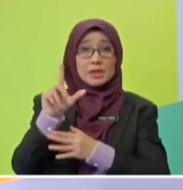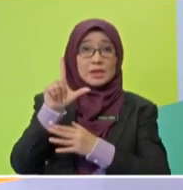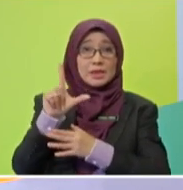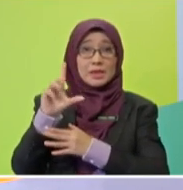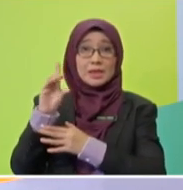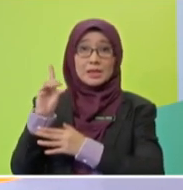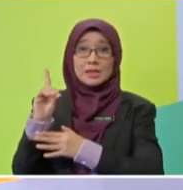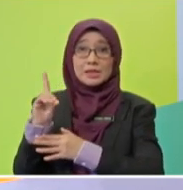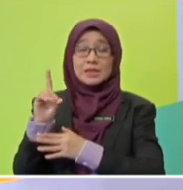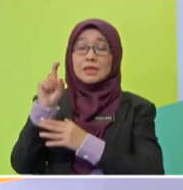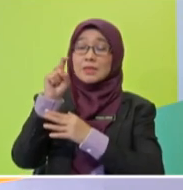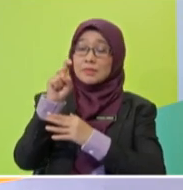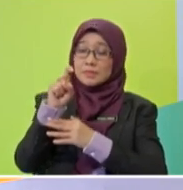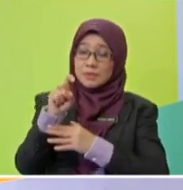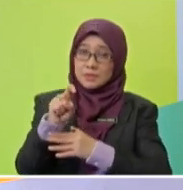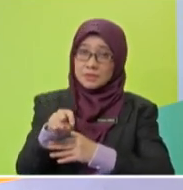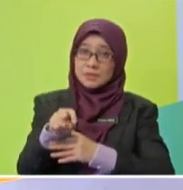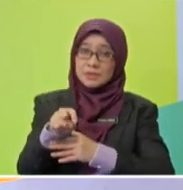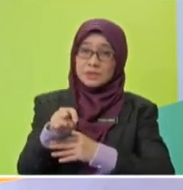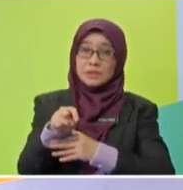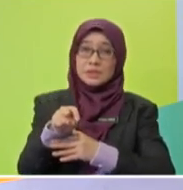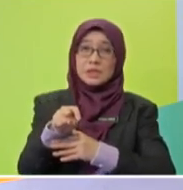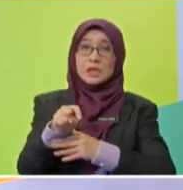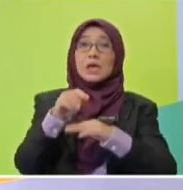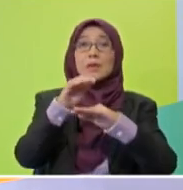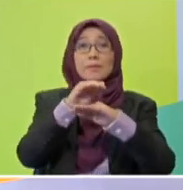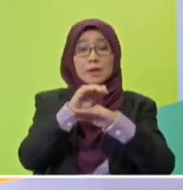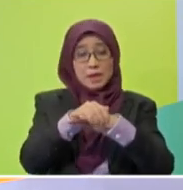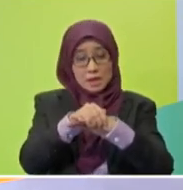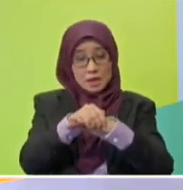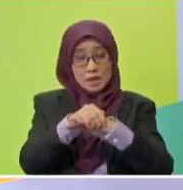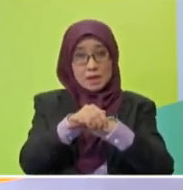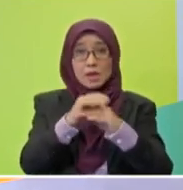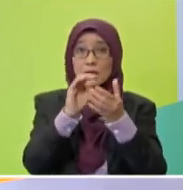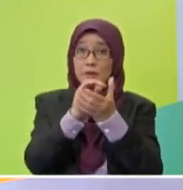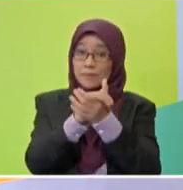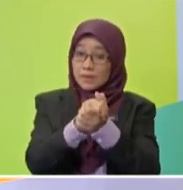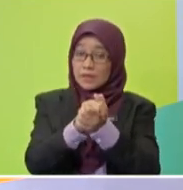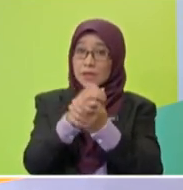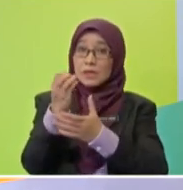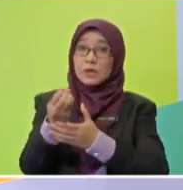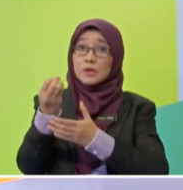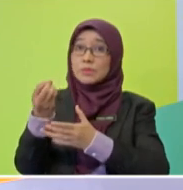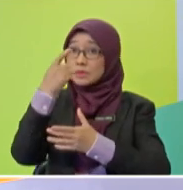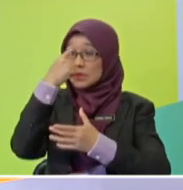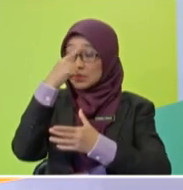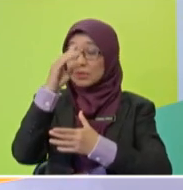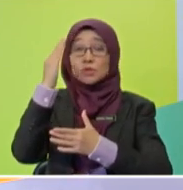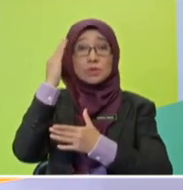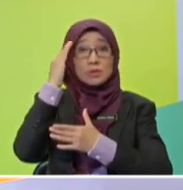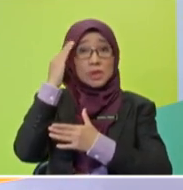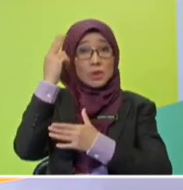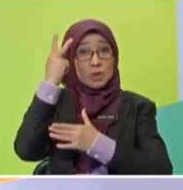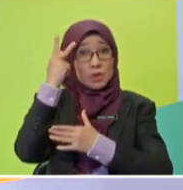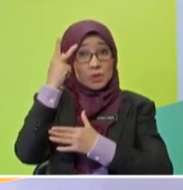pemurid khas diperlukan menyentuh untuk di tahu konsep berat dengan ringan baik